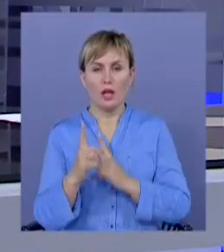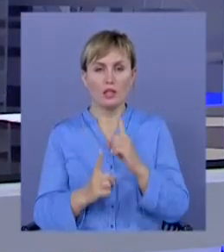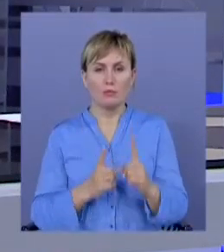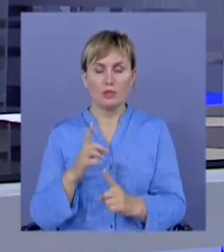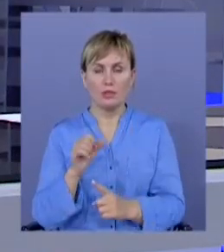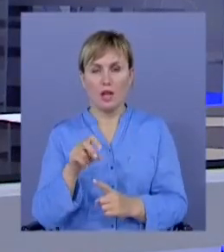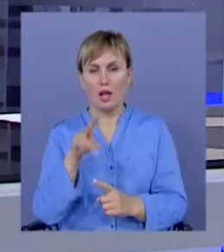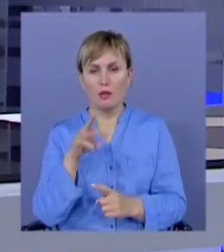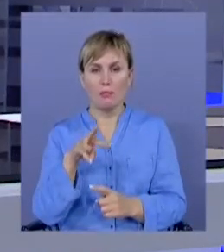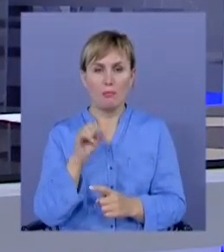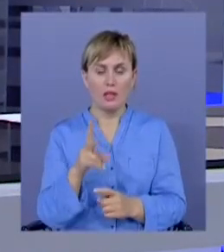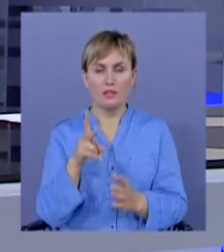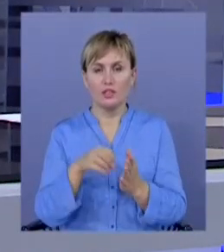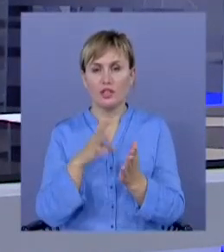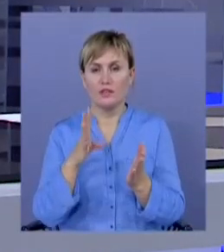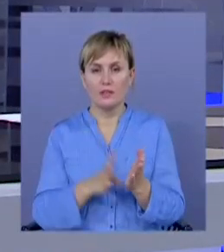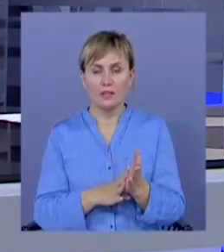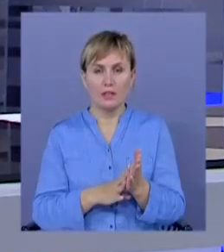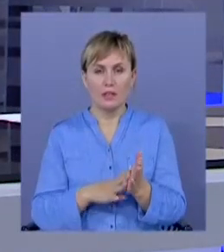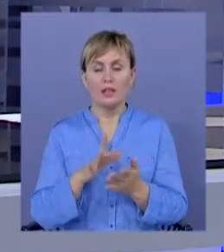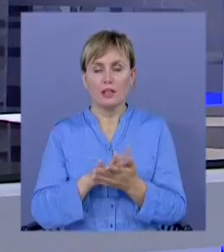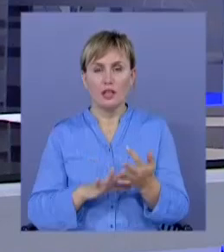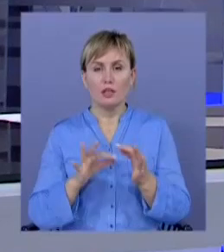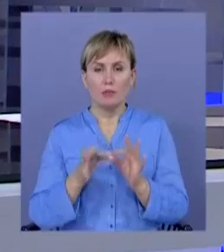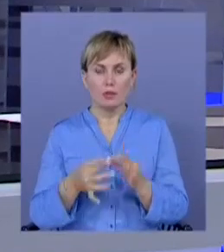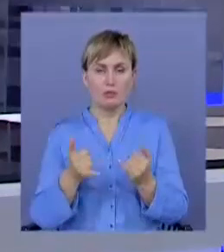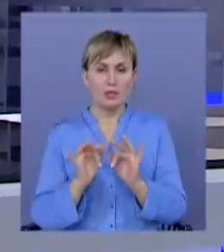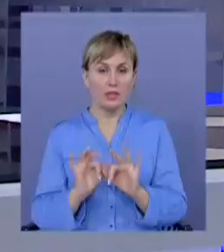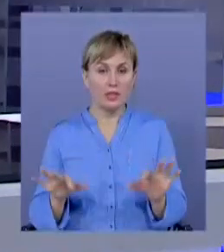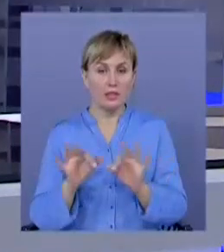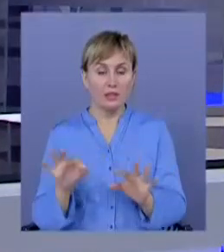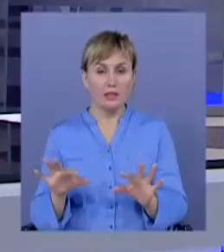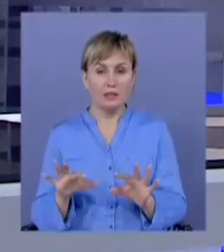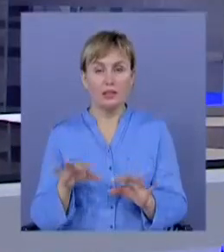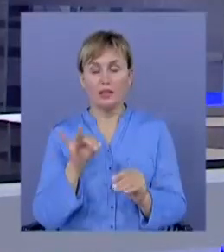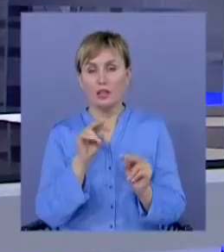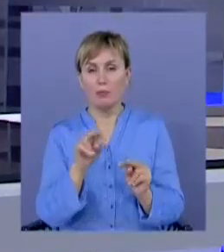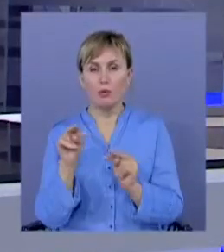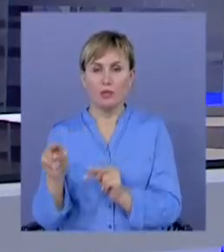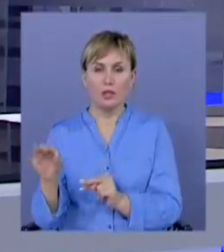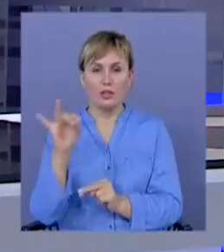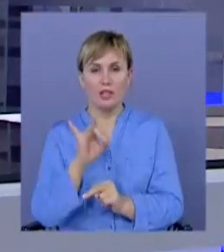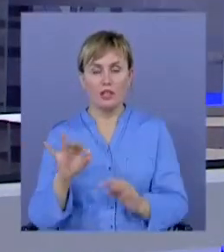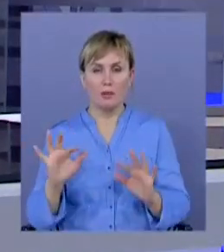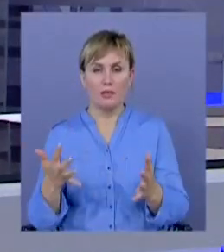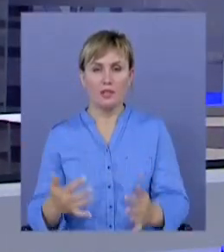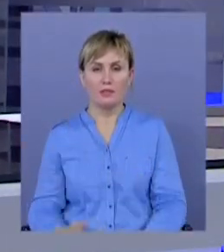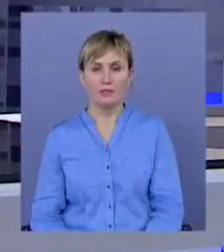салона «МАКС-2019». Моя коллега Салтанат Шаурай побывала в Подмосковье и наблюдала за историческим